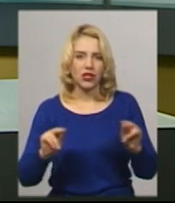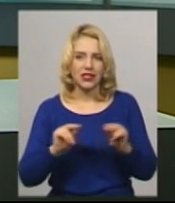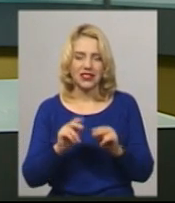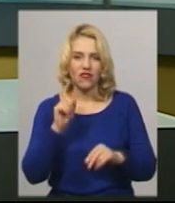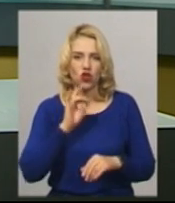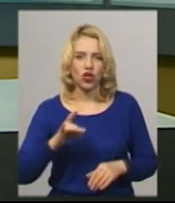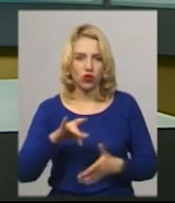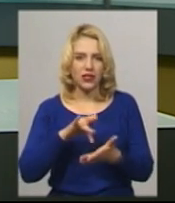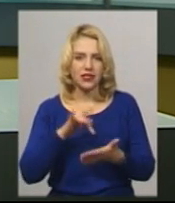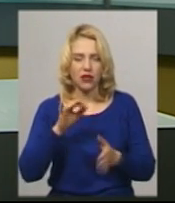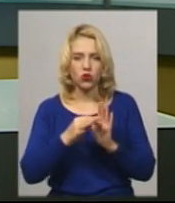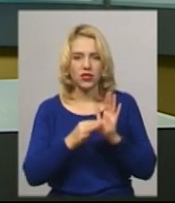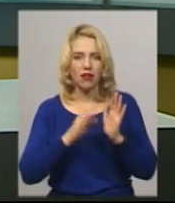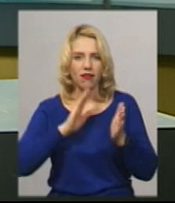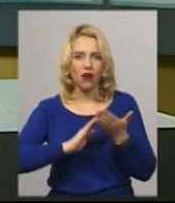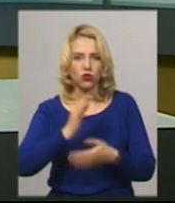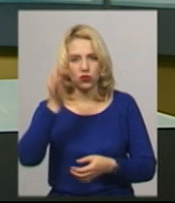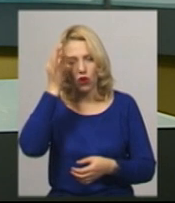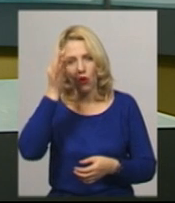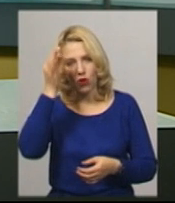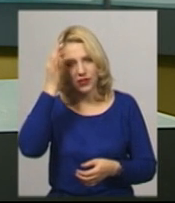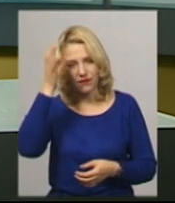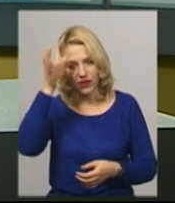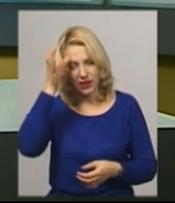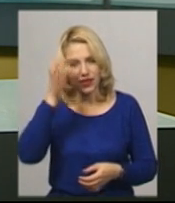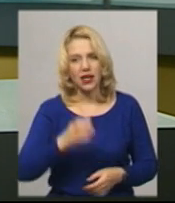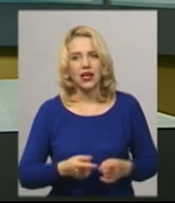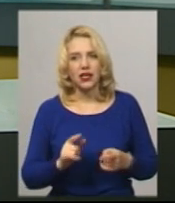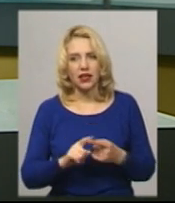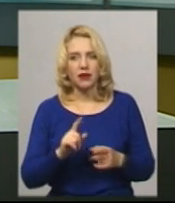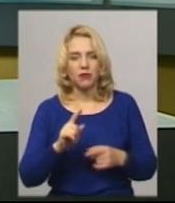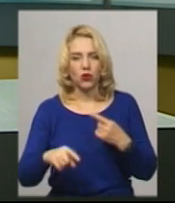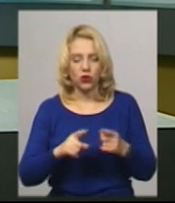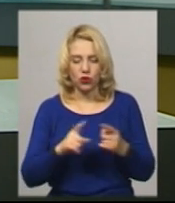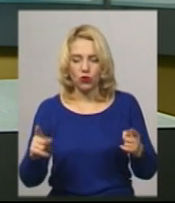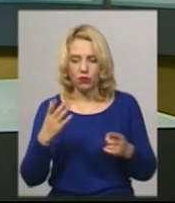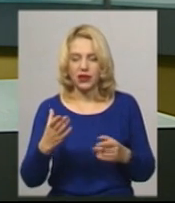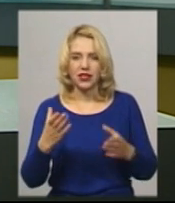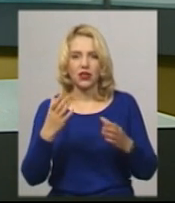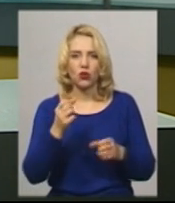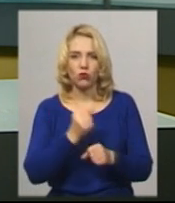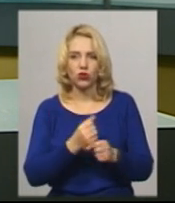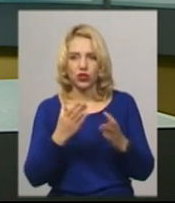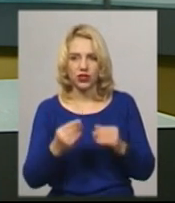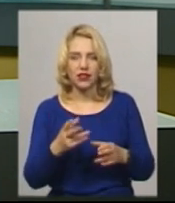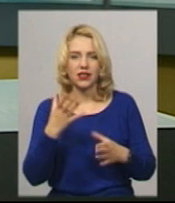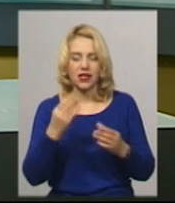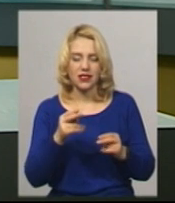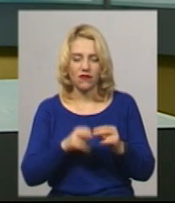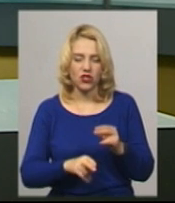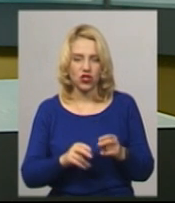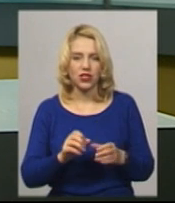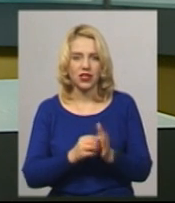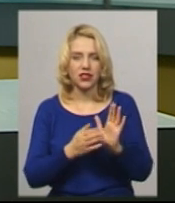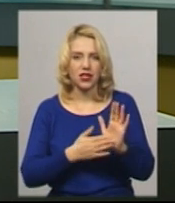центру оцінювання якості освіти Ірина Ковальчук. Та додала, якщо протягом 5 робочих днів із дня завершення реєстрації